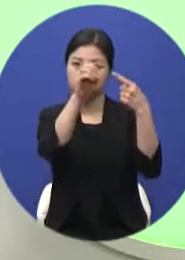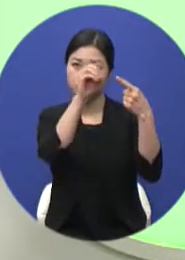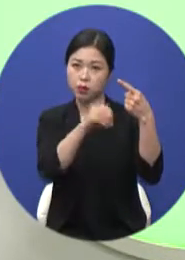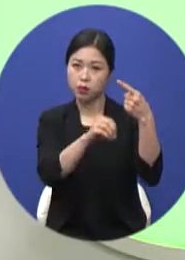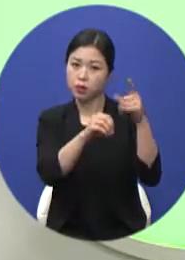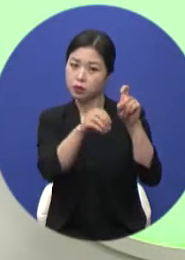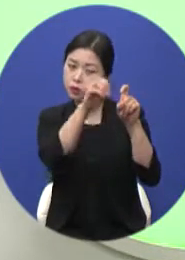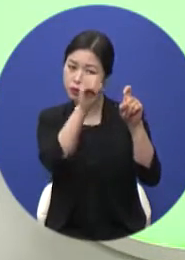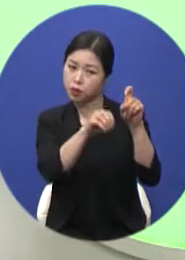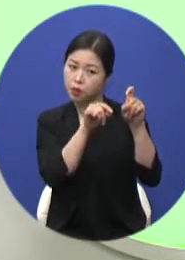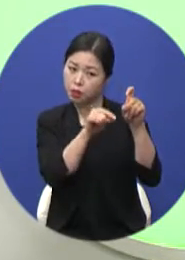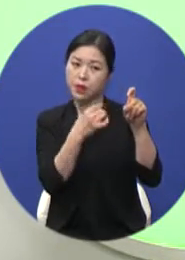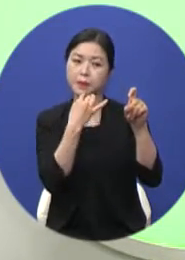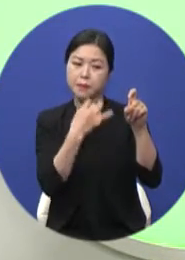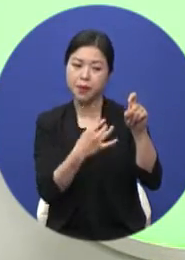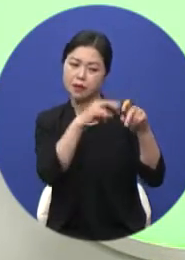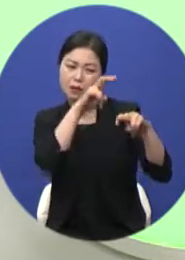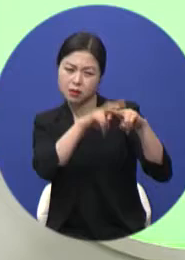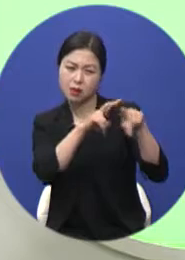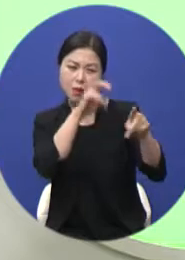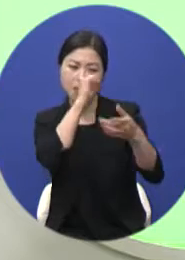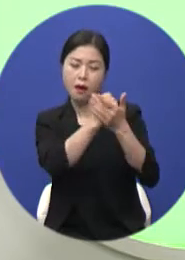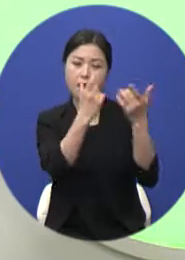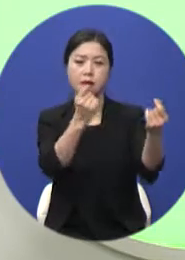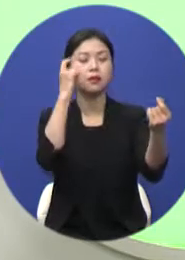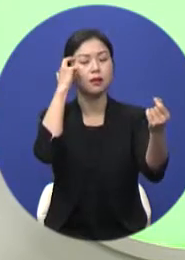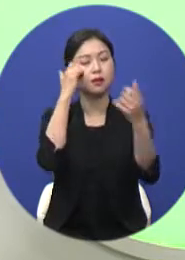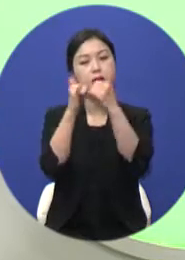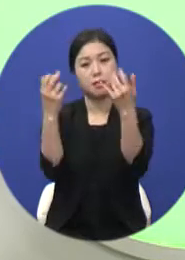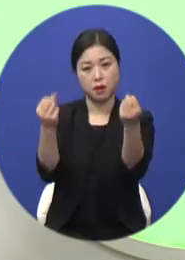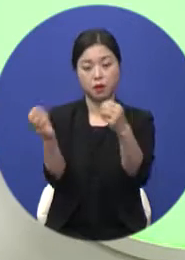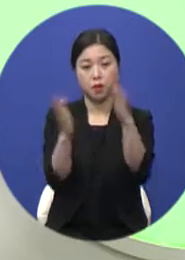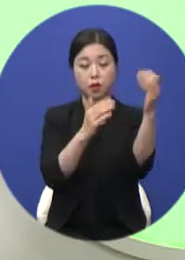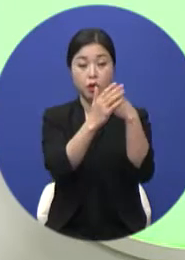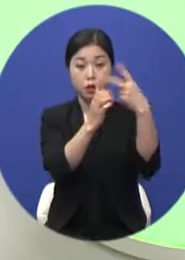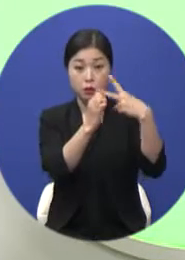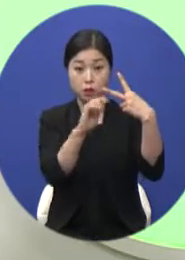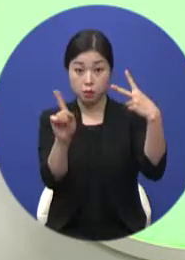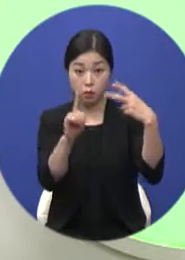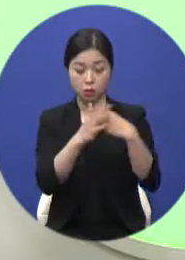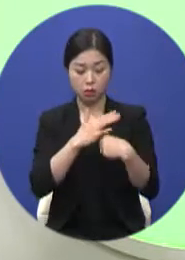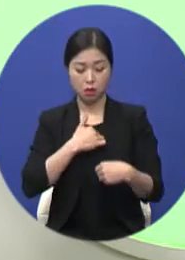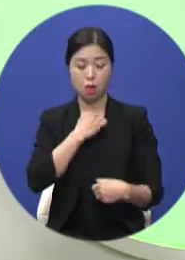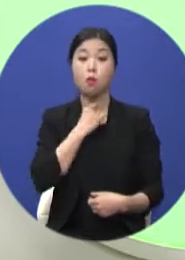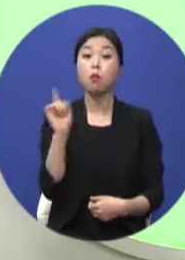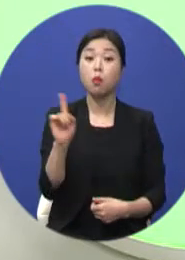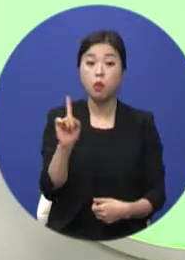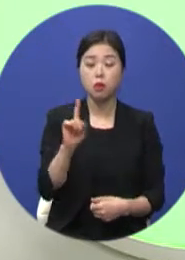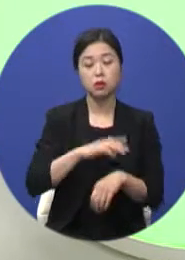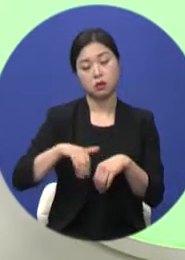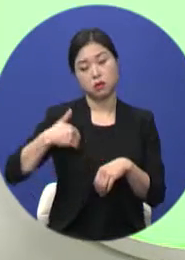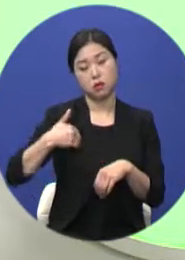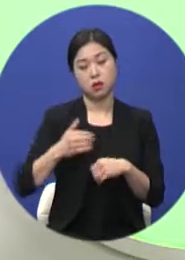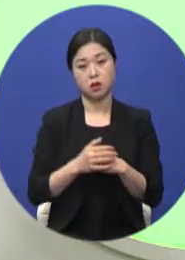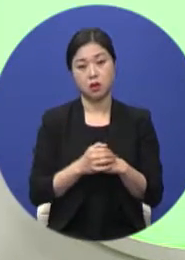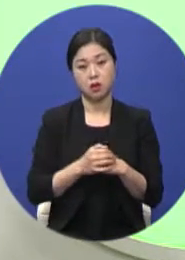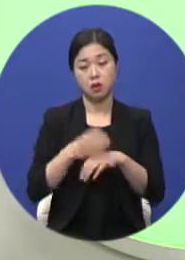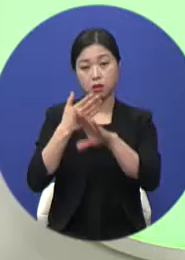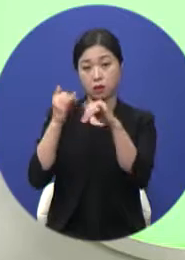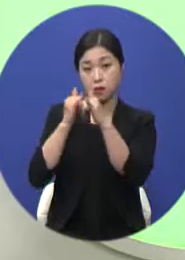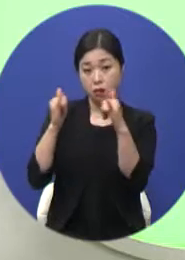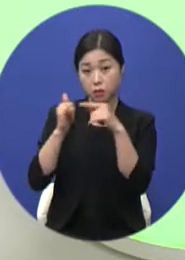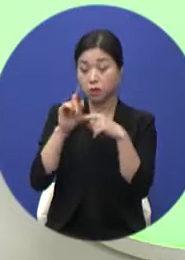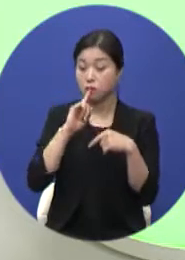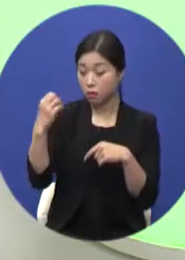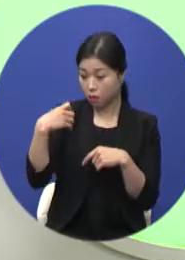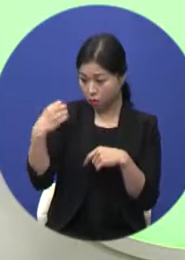그 자리만이 취업 자리라는 생각하는 분들이 많고요. 또 두 번째로는 자기가 뭘 하고 싶은지를 모르는, 남들이 원하는